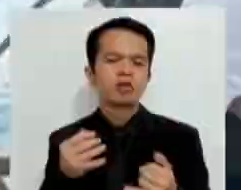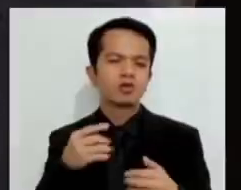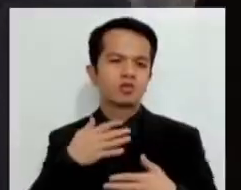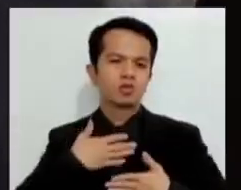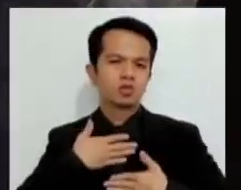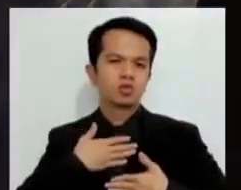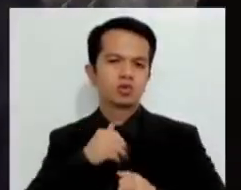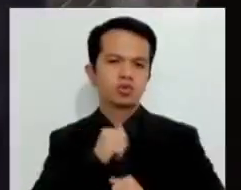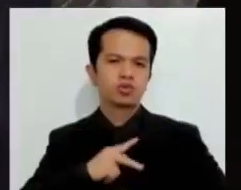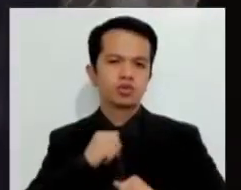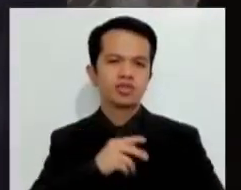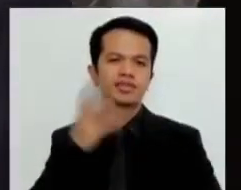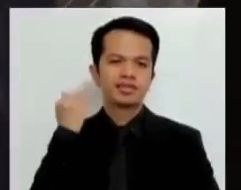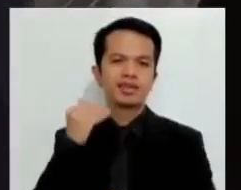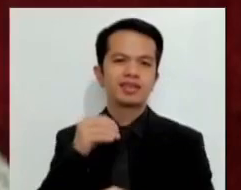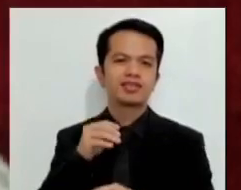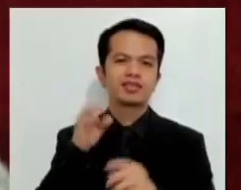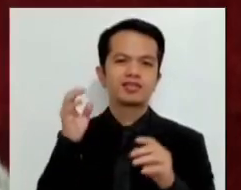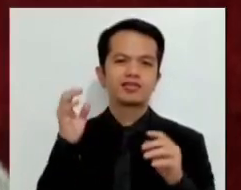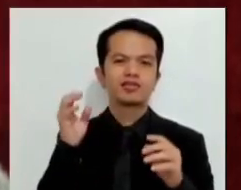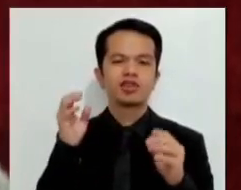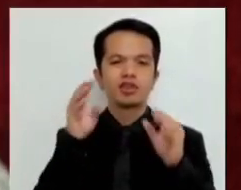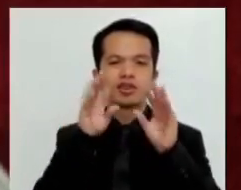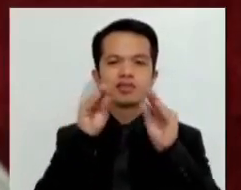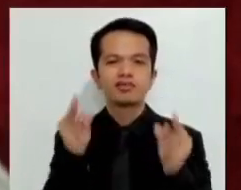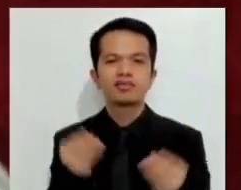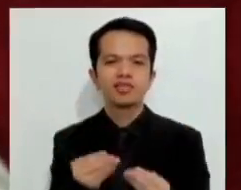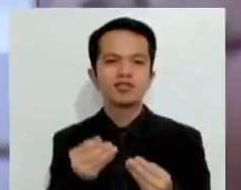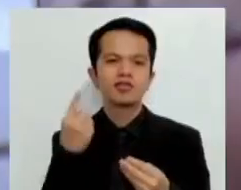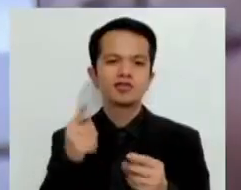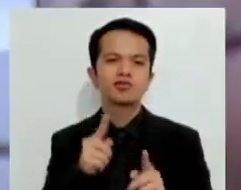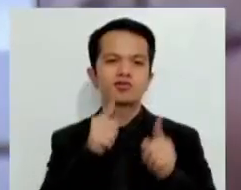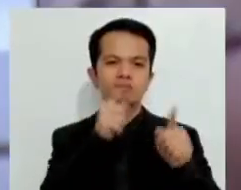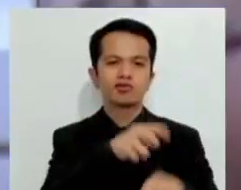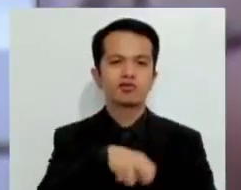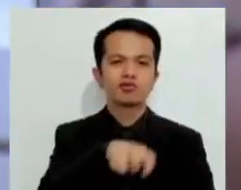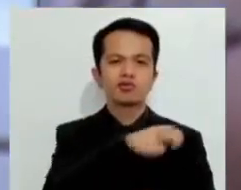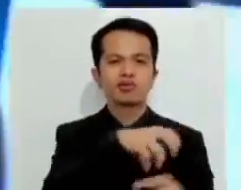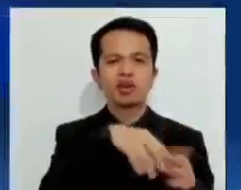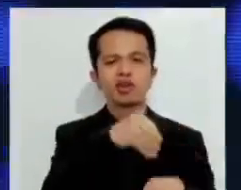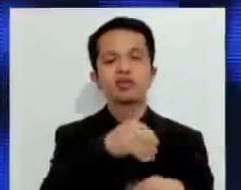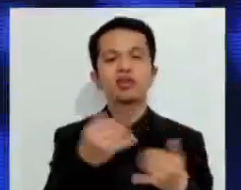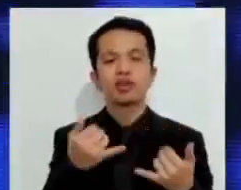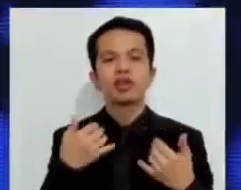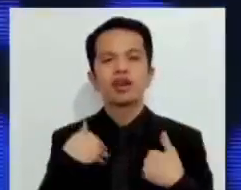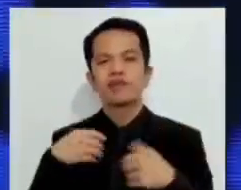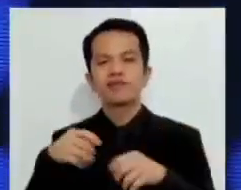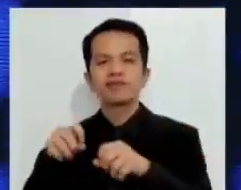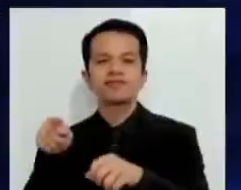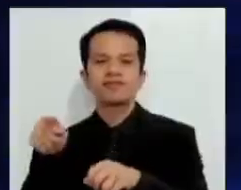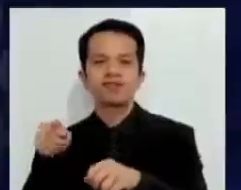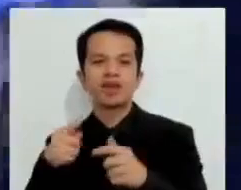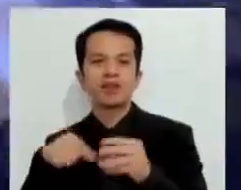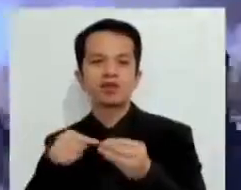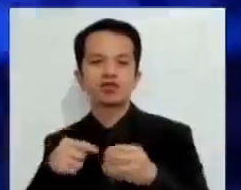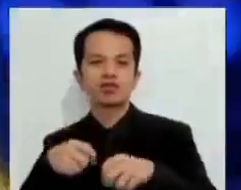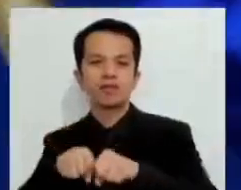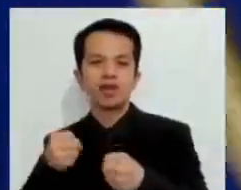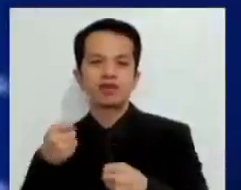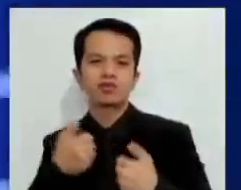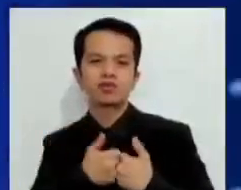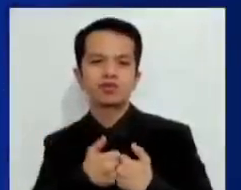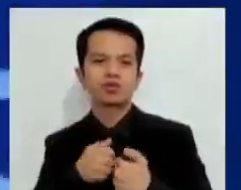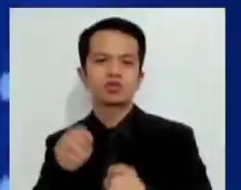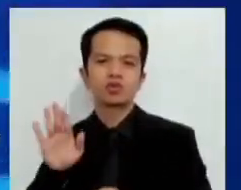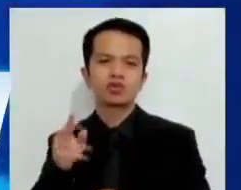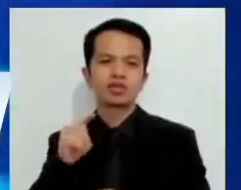Christmas. Moving forward naman si Sian, matapos ang kanyang breakup kay Kim Chu. 2 weeks. Bakit naman